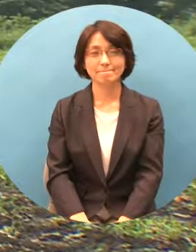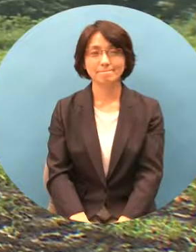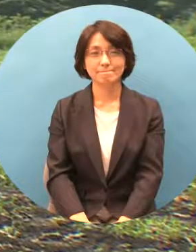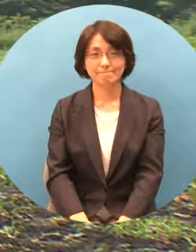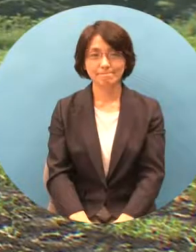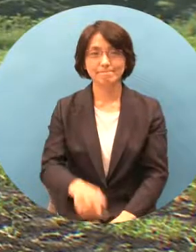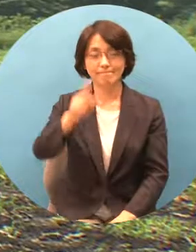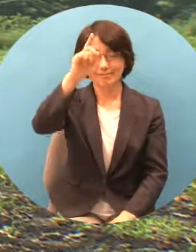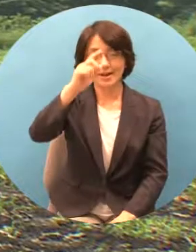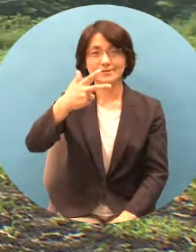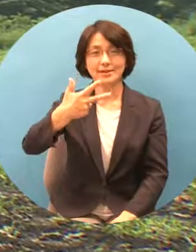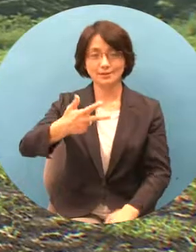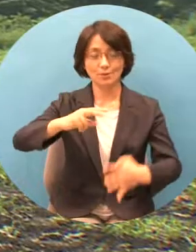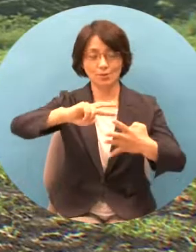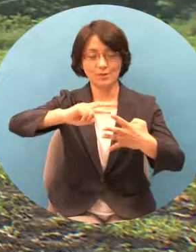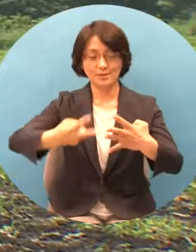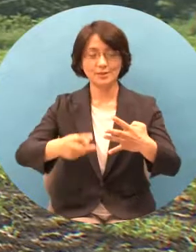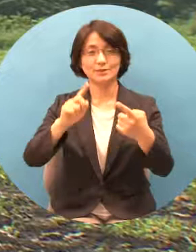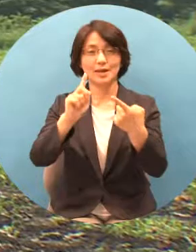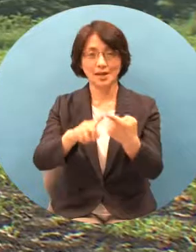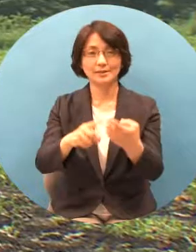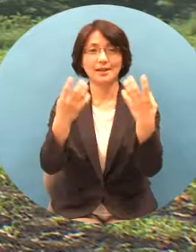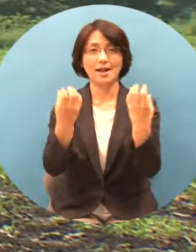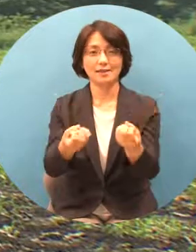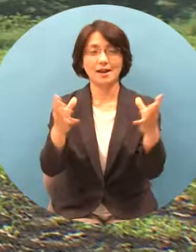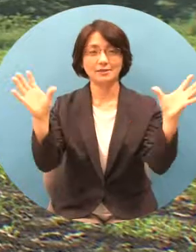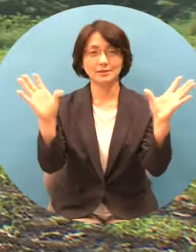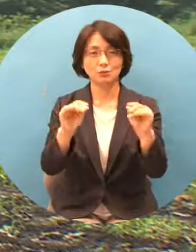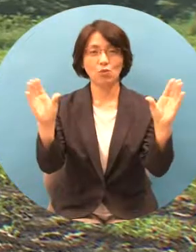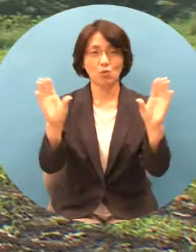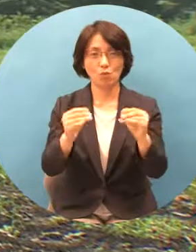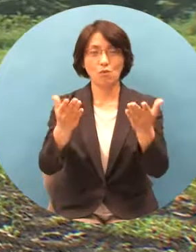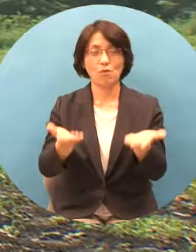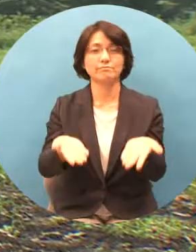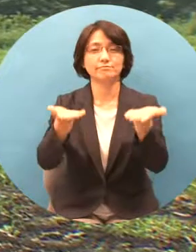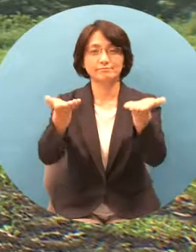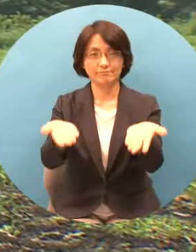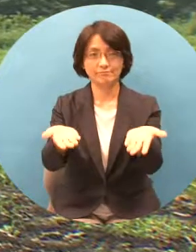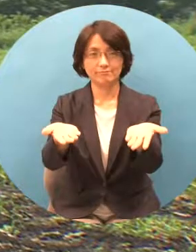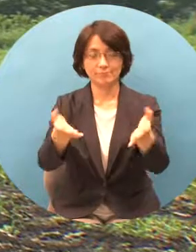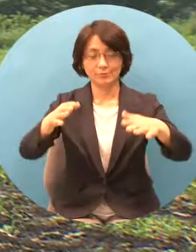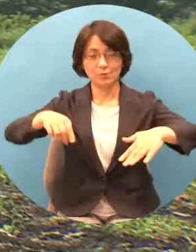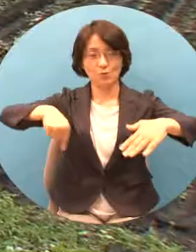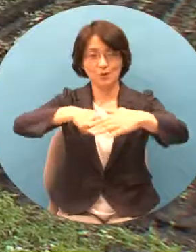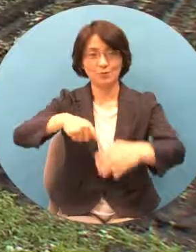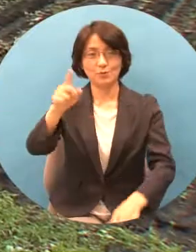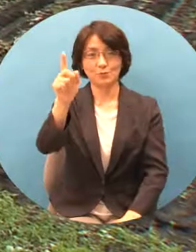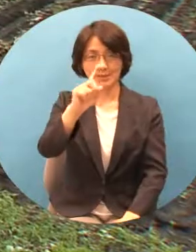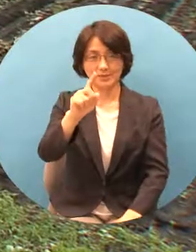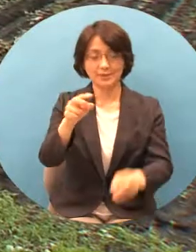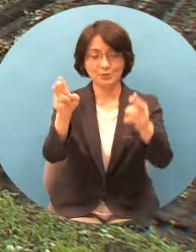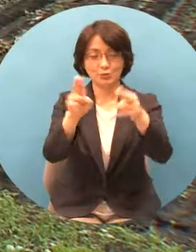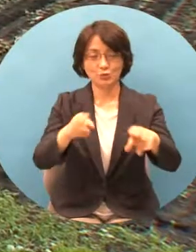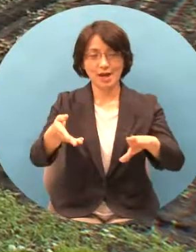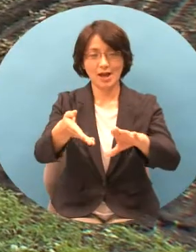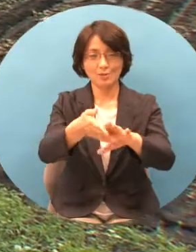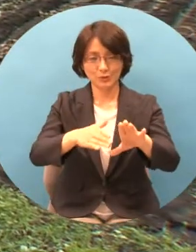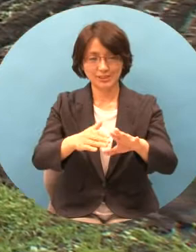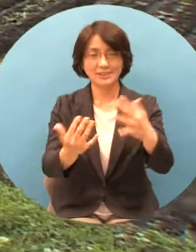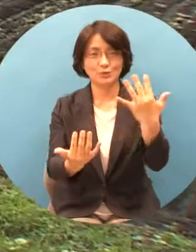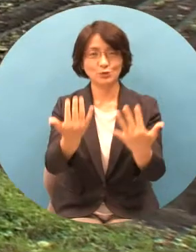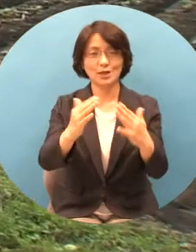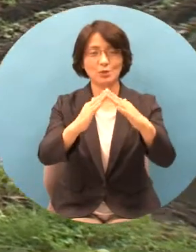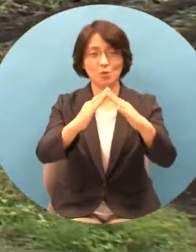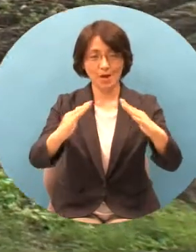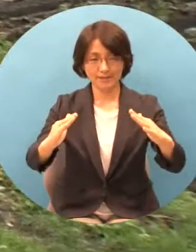毎回高崎市の旬の話題をお送りする高崎もぎたて情報。今回は無農薬無化学肥料